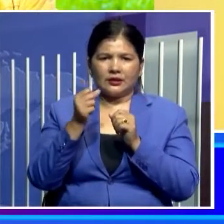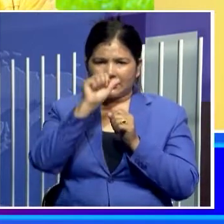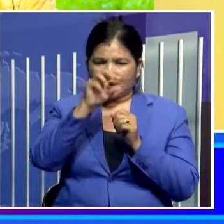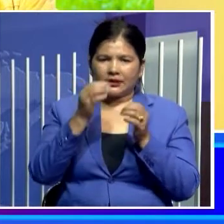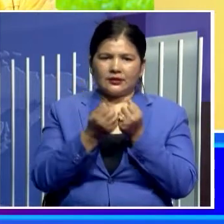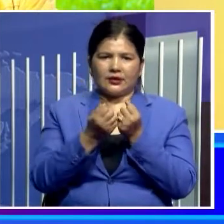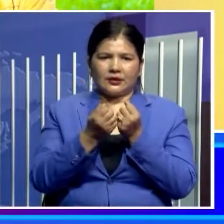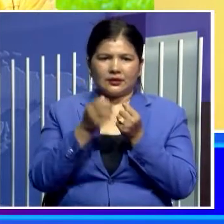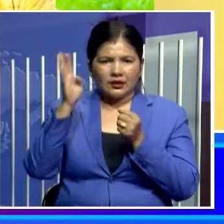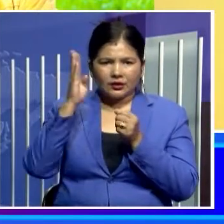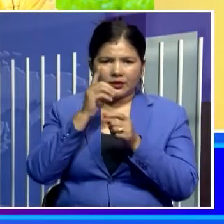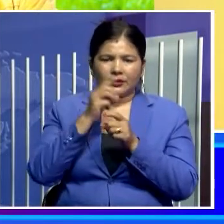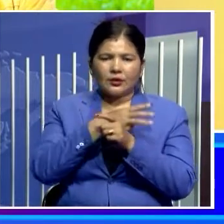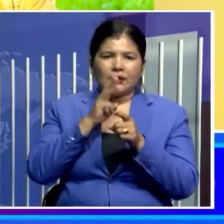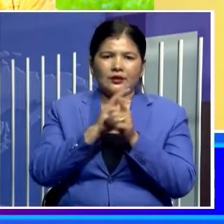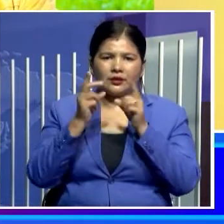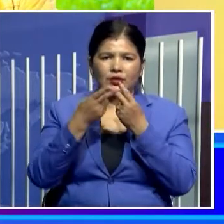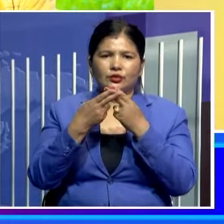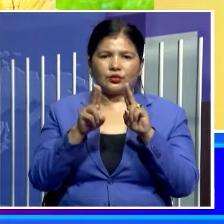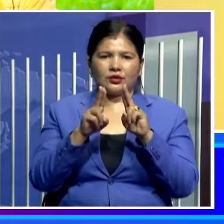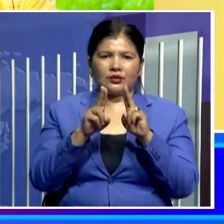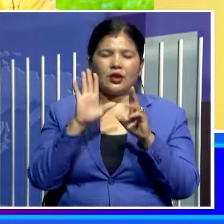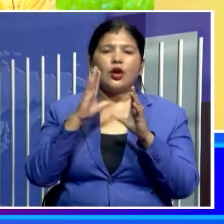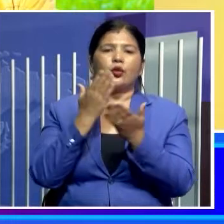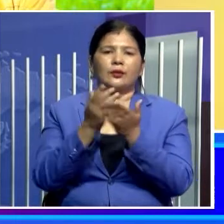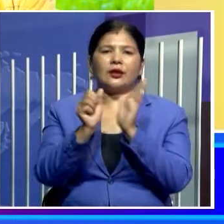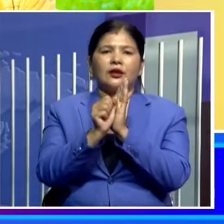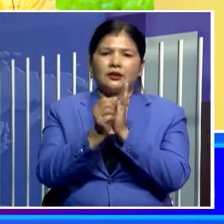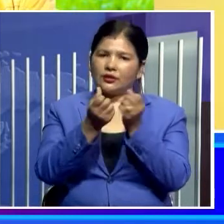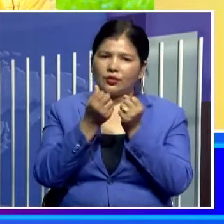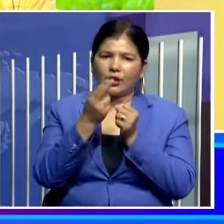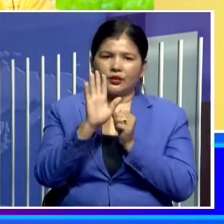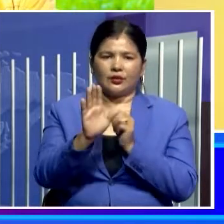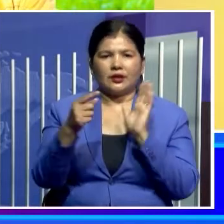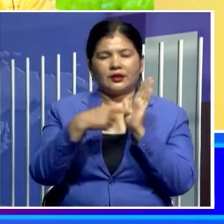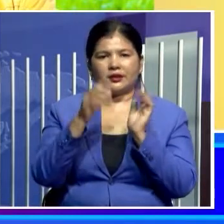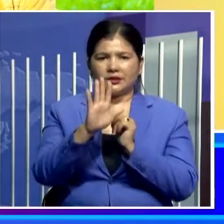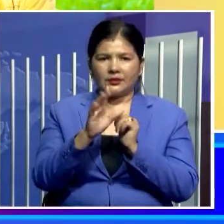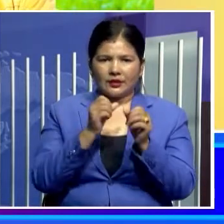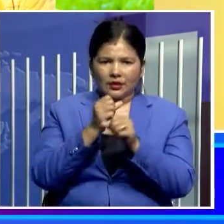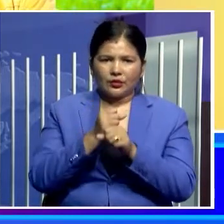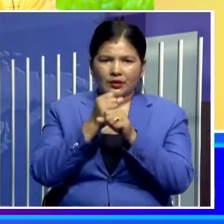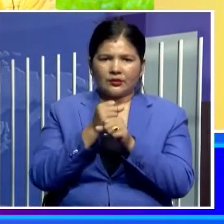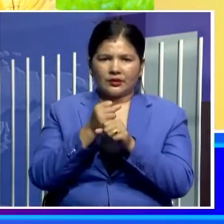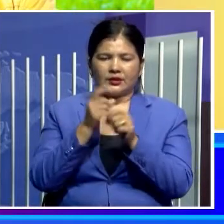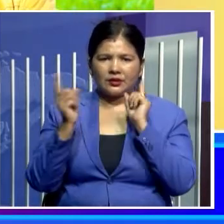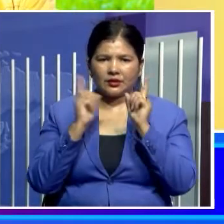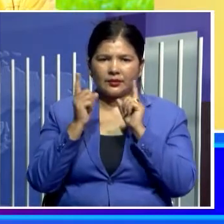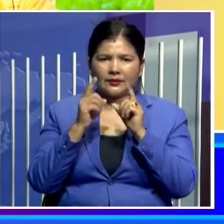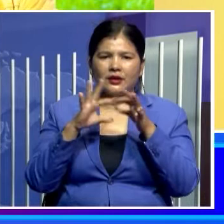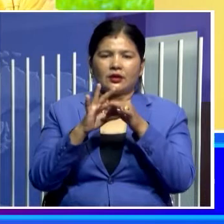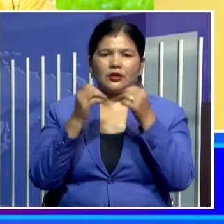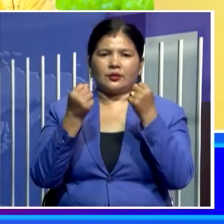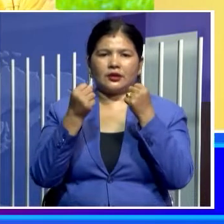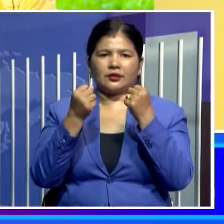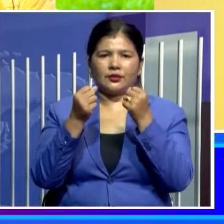गराए। धनगढी उपमहानगरपालिकामा स्वतन्त्र उम्मेदवारले अग्रता लिइरहेको देखिन्छ भने घोडागुडी नगरपालिकामा